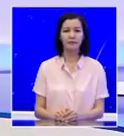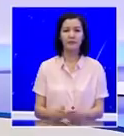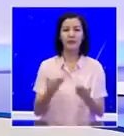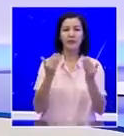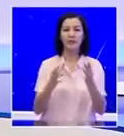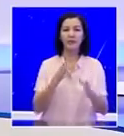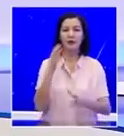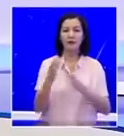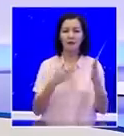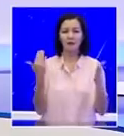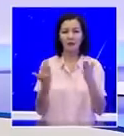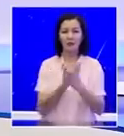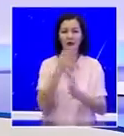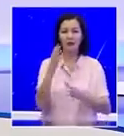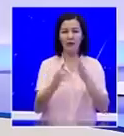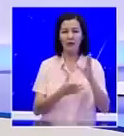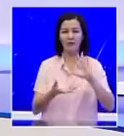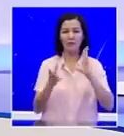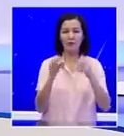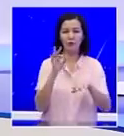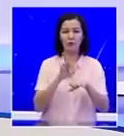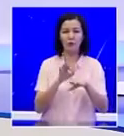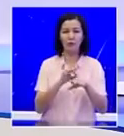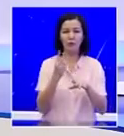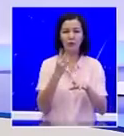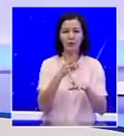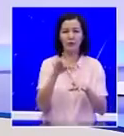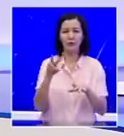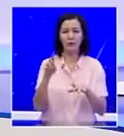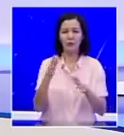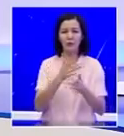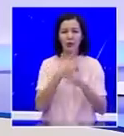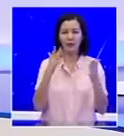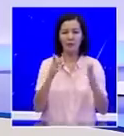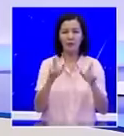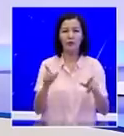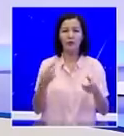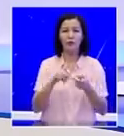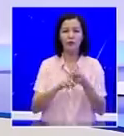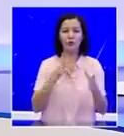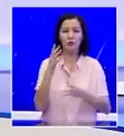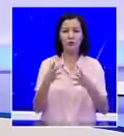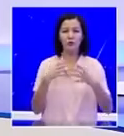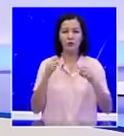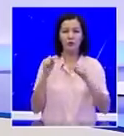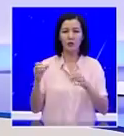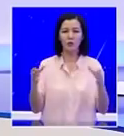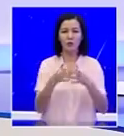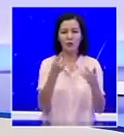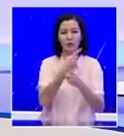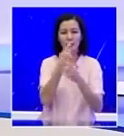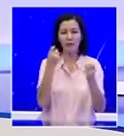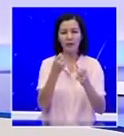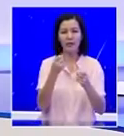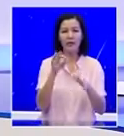Енді Шартарапқа шолу жасасақ, әлемде тәж тажалын бүгінде 2 миллионнан аса адам жұқтырған. Дүниежүзілік денсаулық сақтау ұйымының